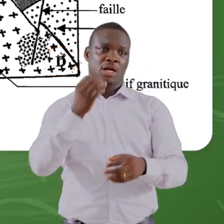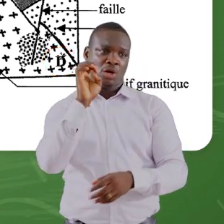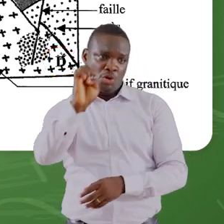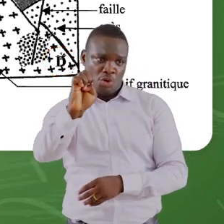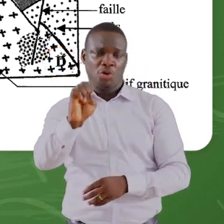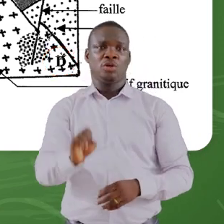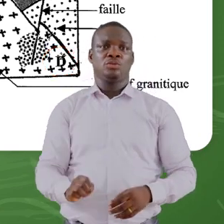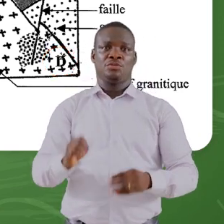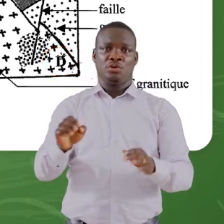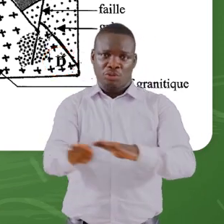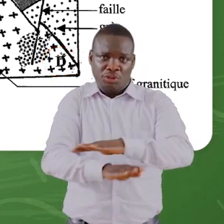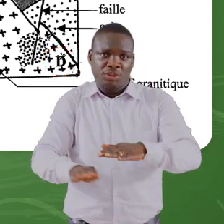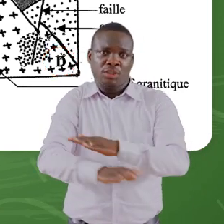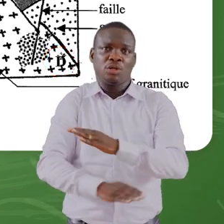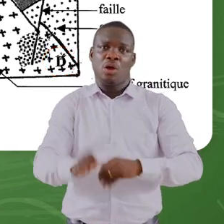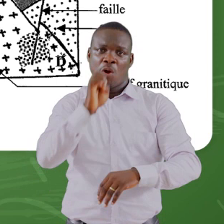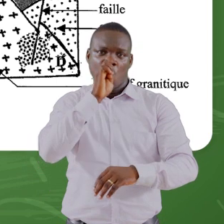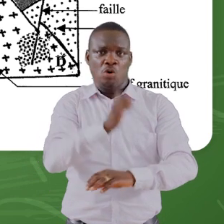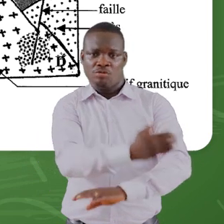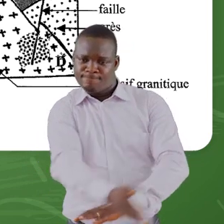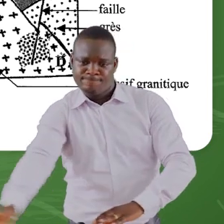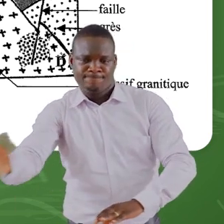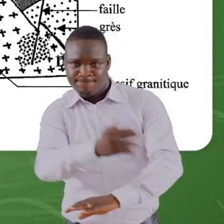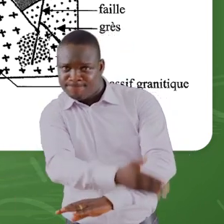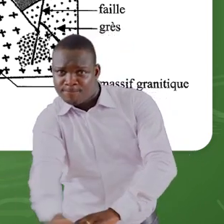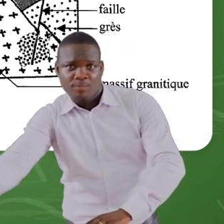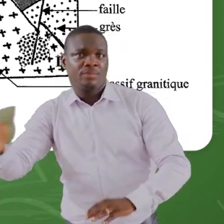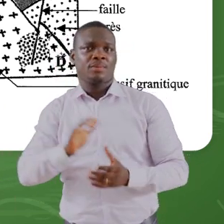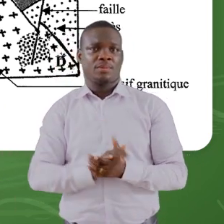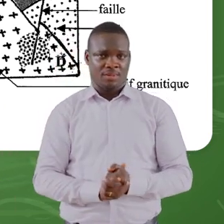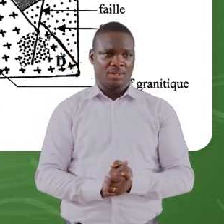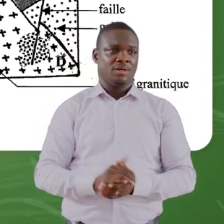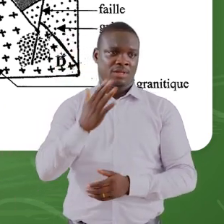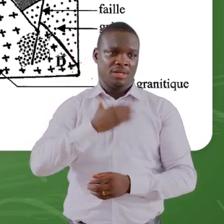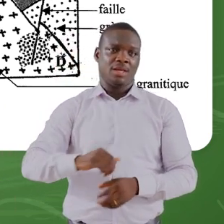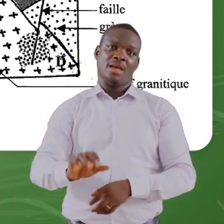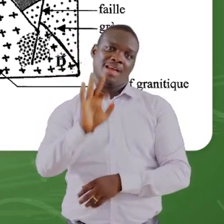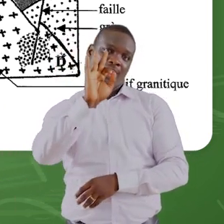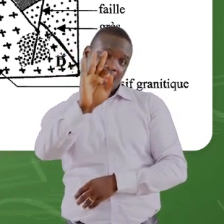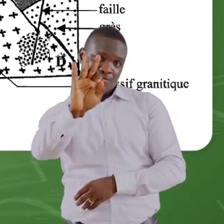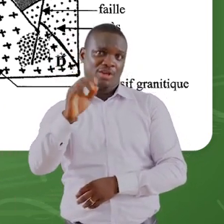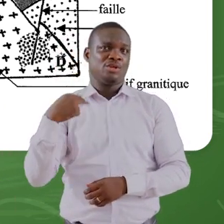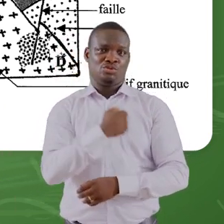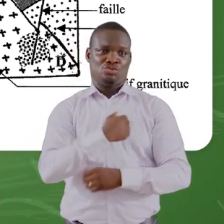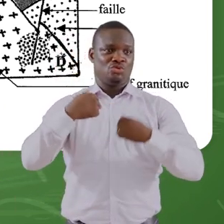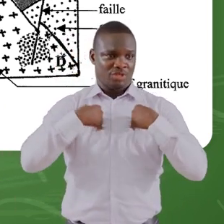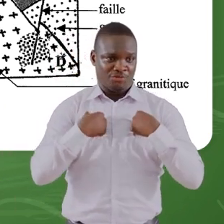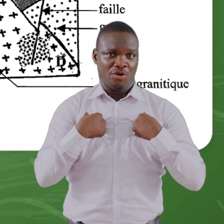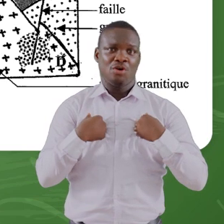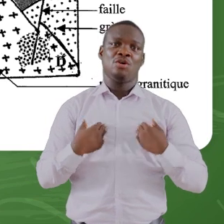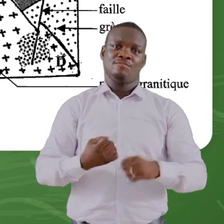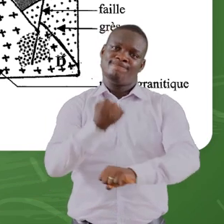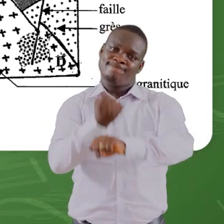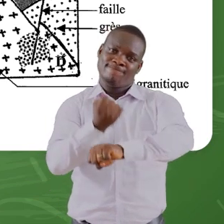E, le gîte alluvionnaire, encore appelé placère. En grand F,